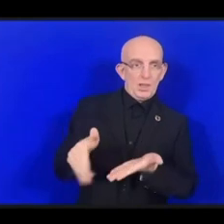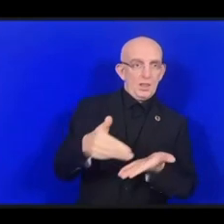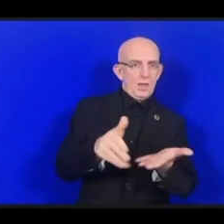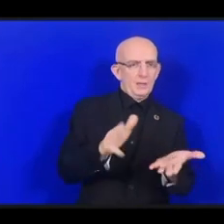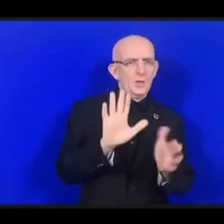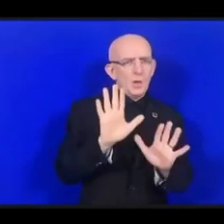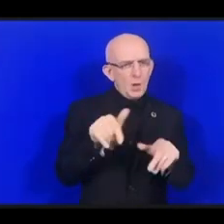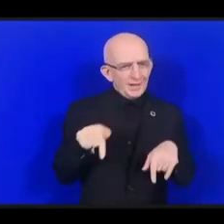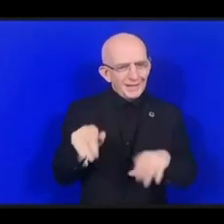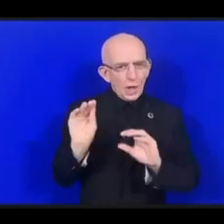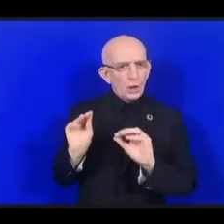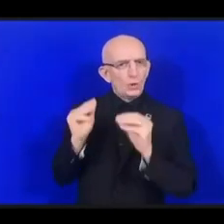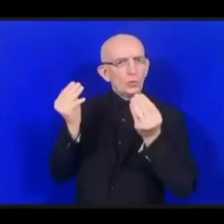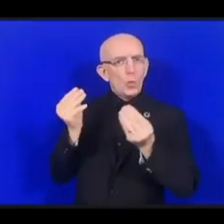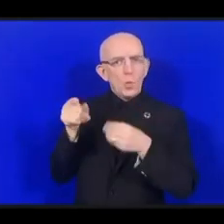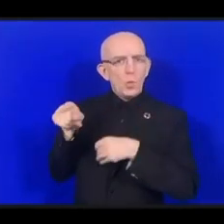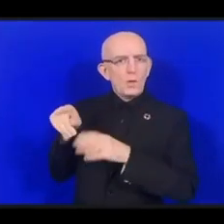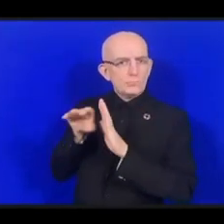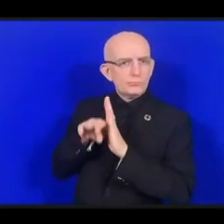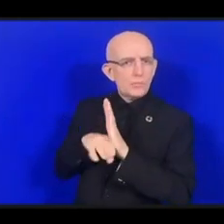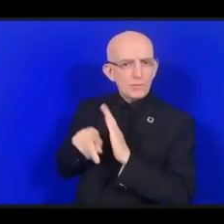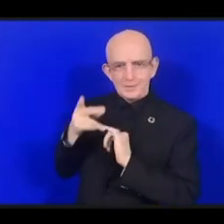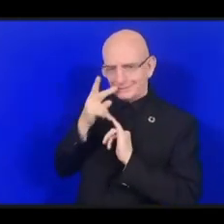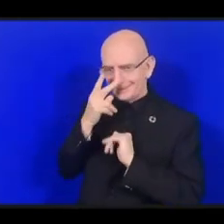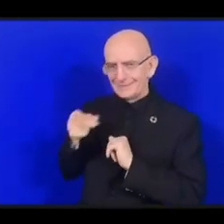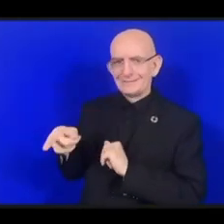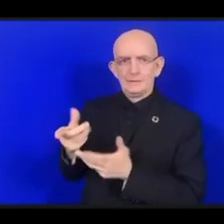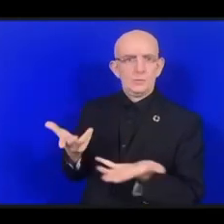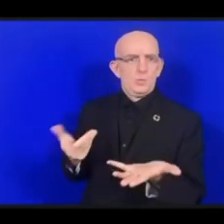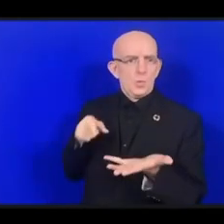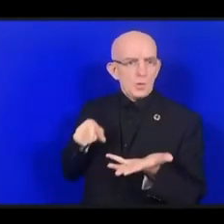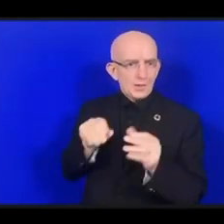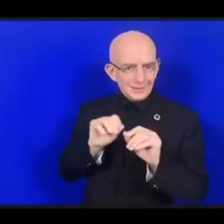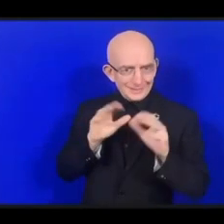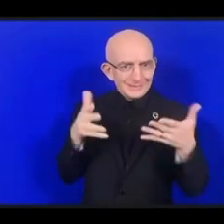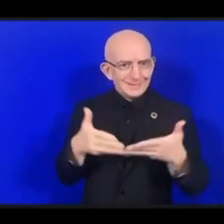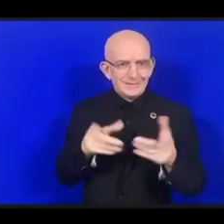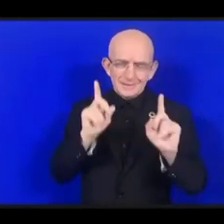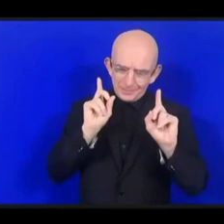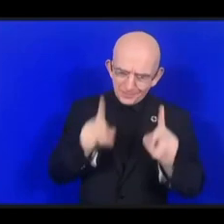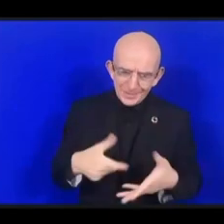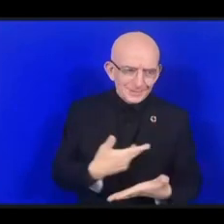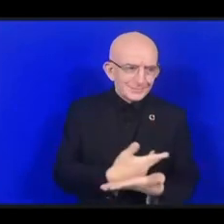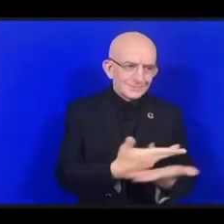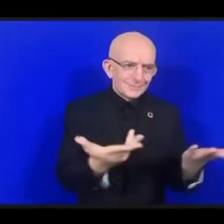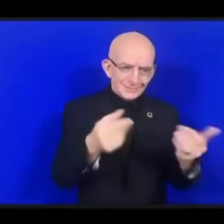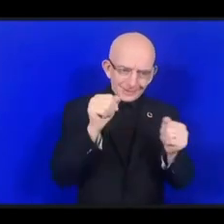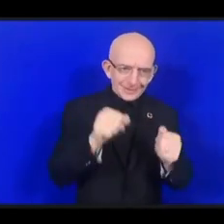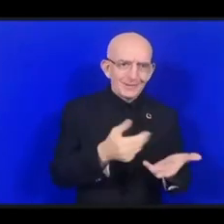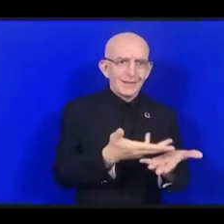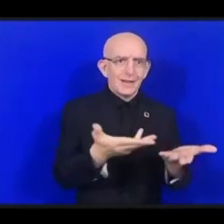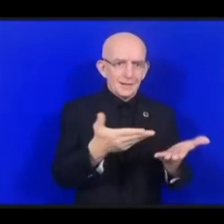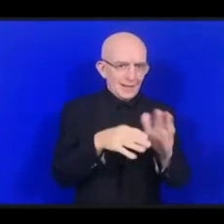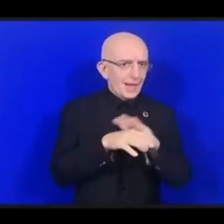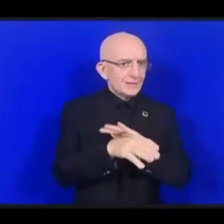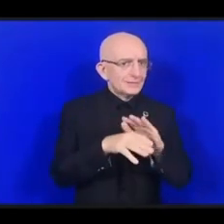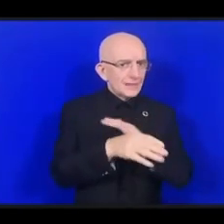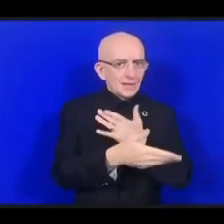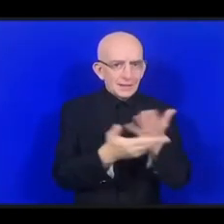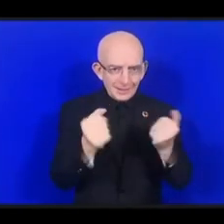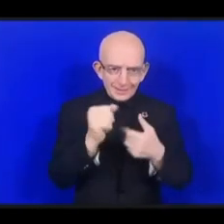inclusif en effet plus d'un milliard d'enfants n'ont pas accès à l'internet chez